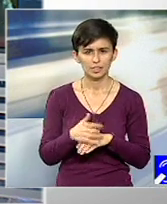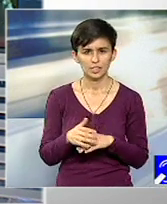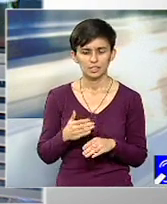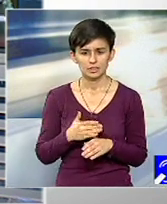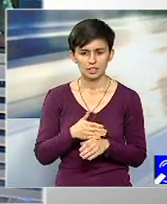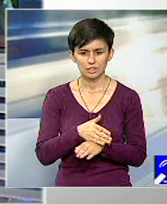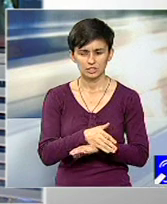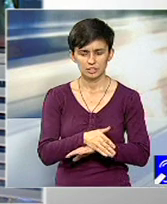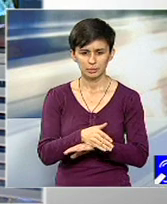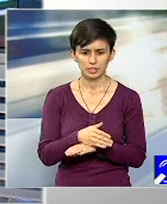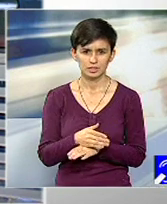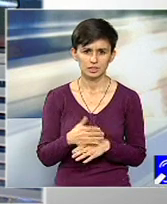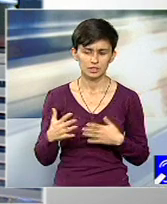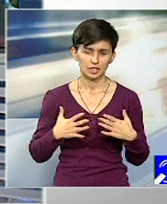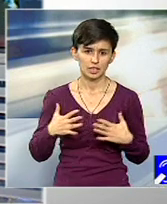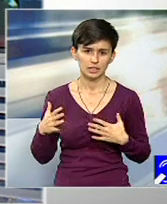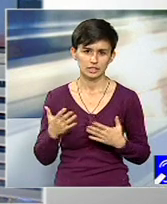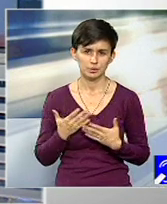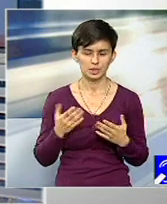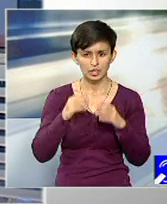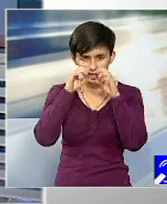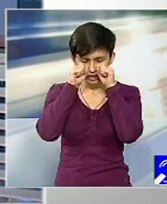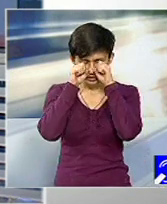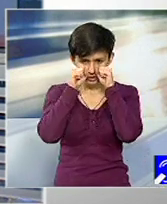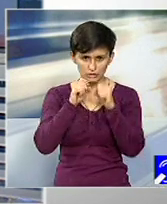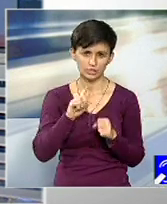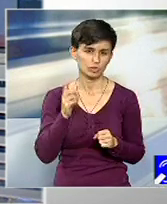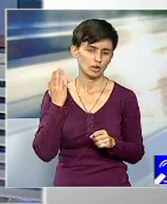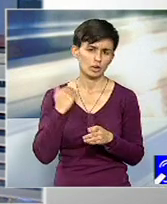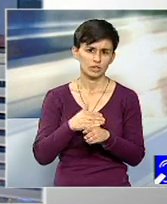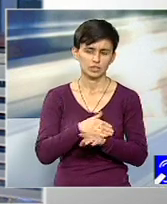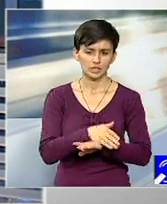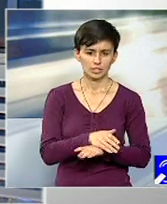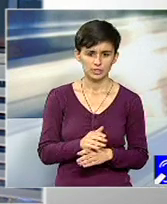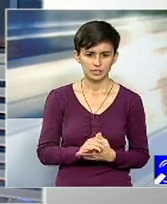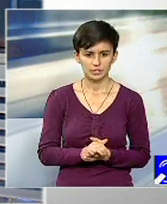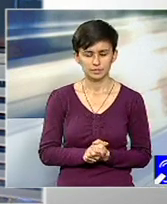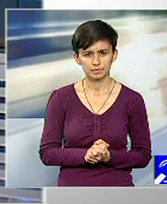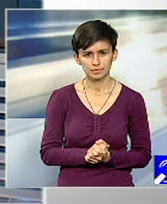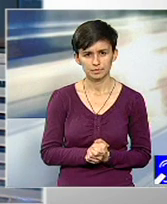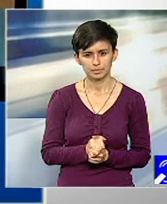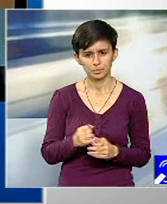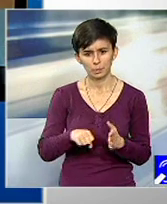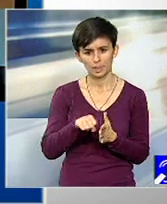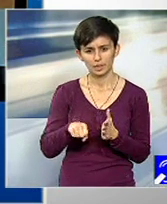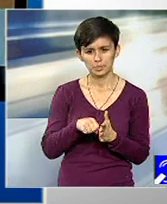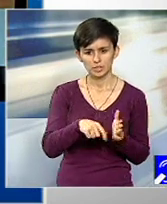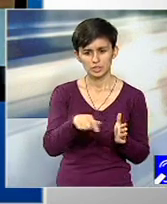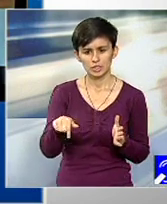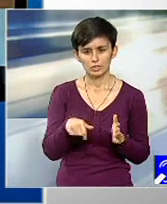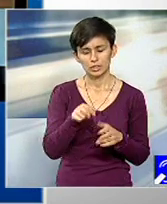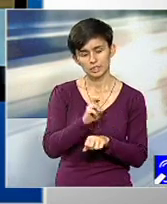accesibilizeze una dintre artele la care până acum nevăzătorii nu aveau acces, și anume filmul. Emisiunea noastră a participat